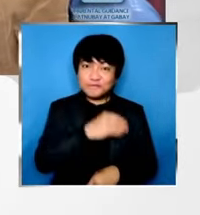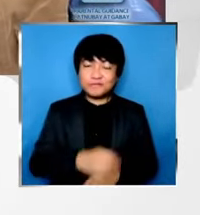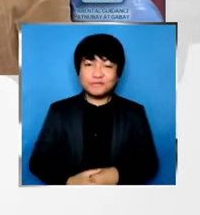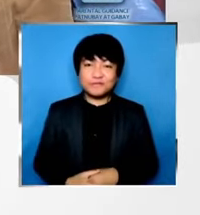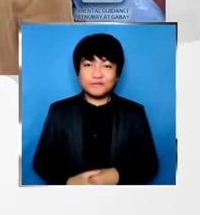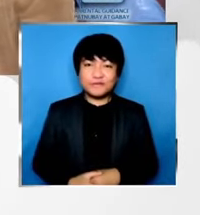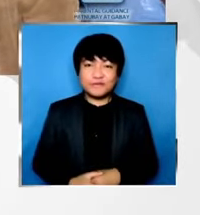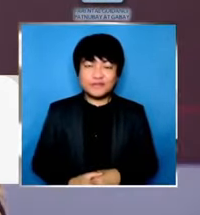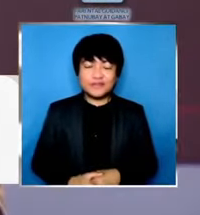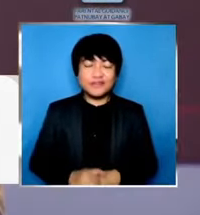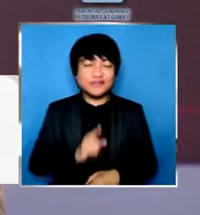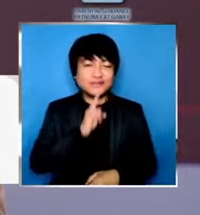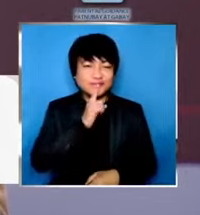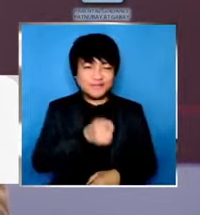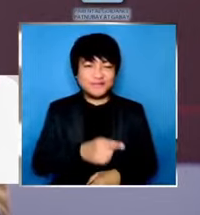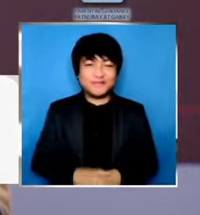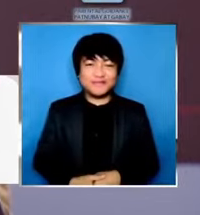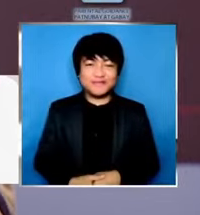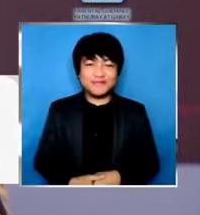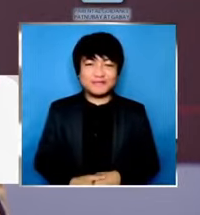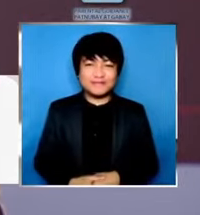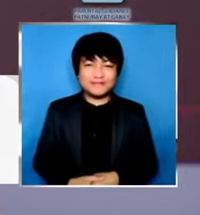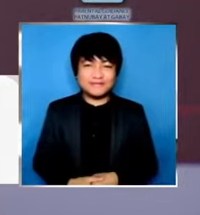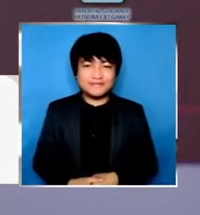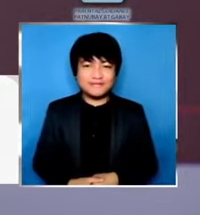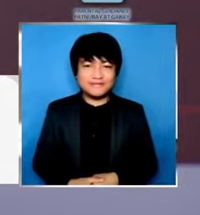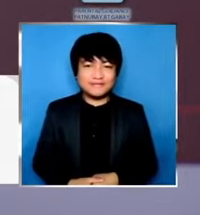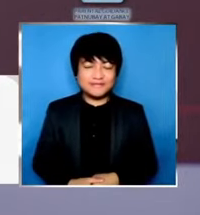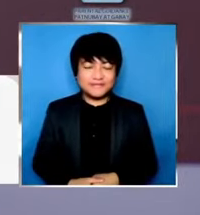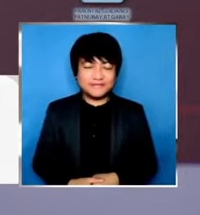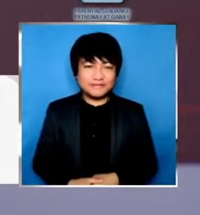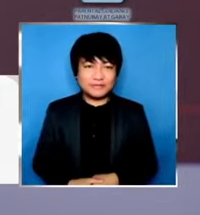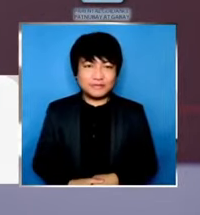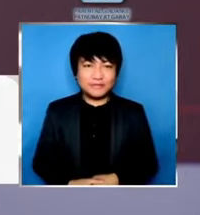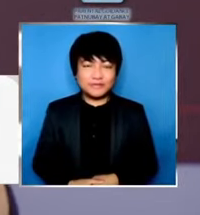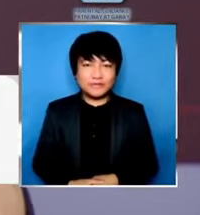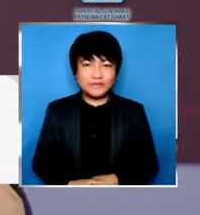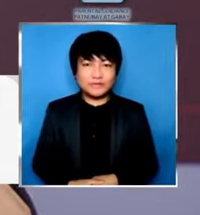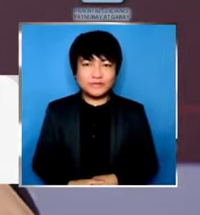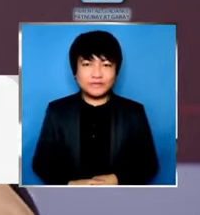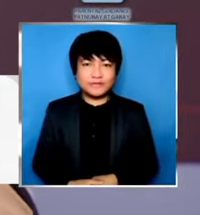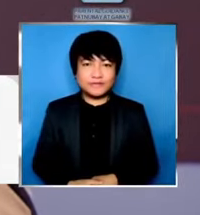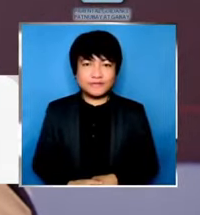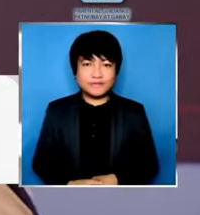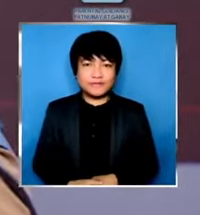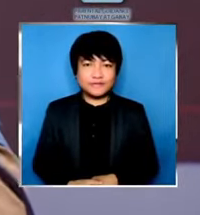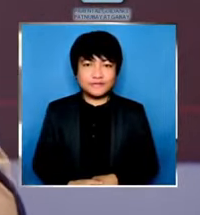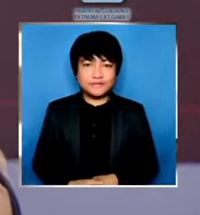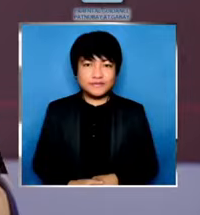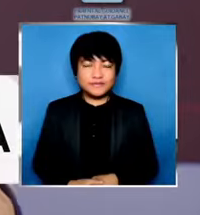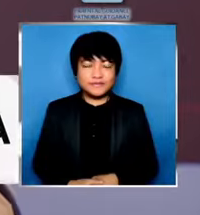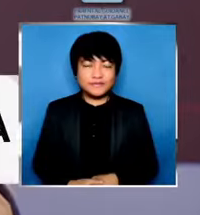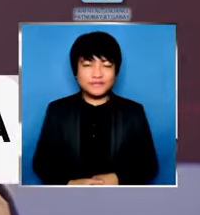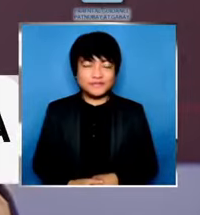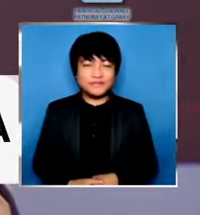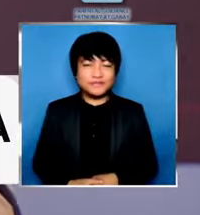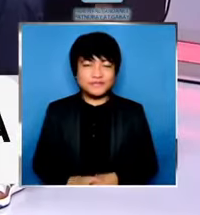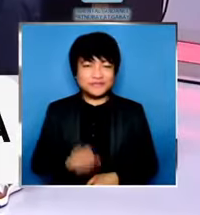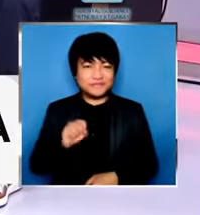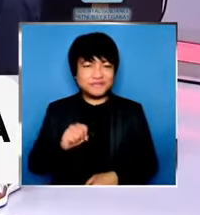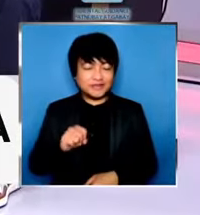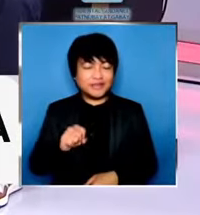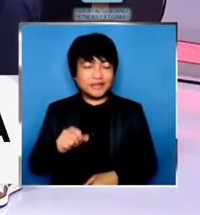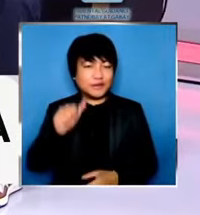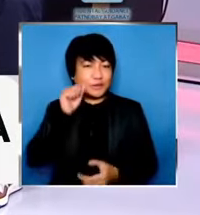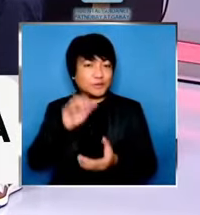Oh, siyempre, truth yan. Siyempre naman. Makukulata ako, Susan. Black belter yun. Black belter pala eh, talaga.